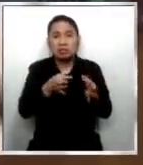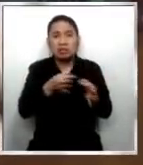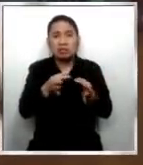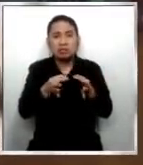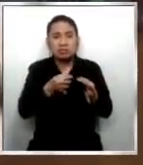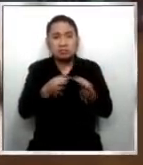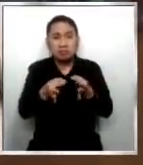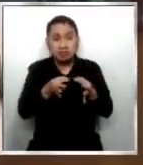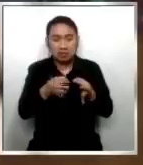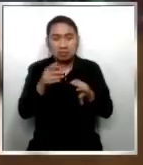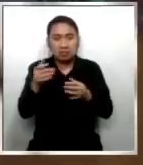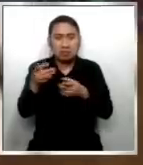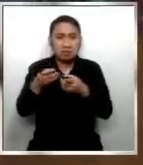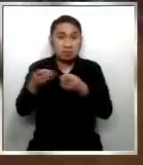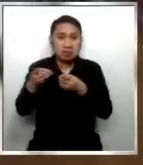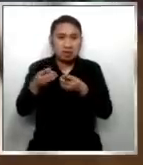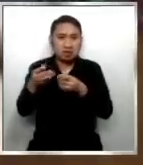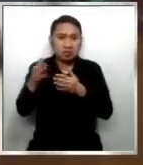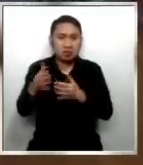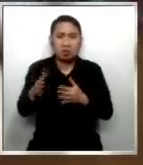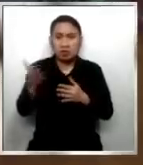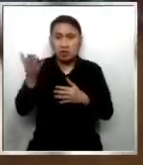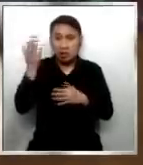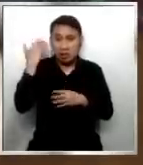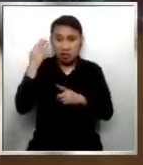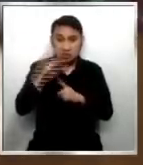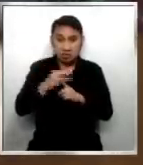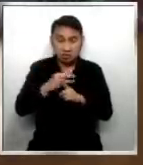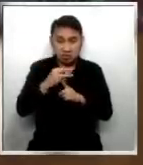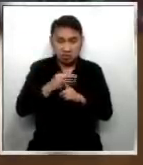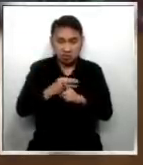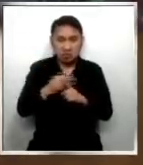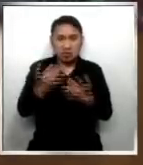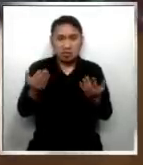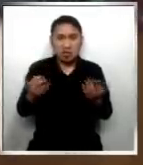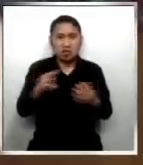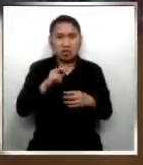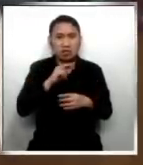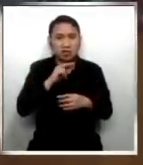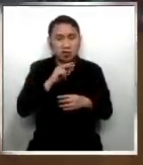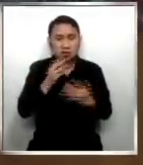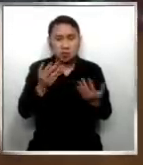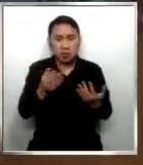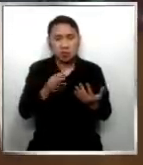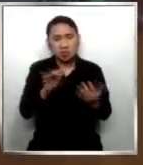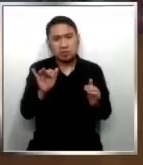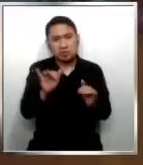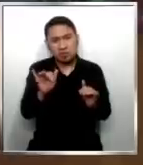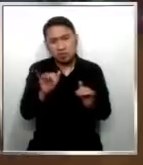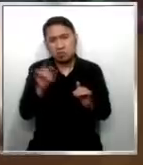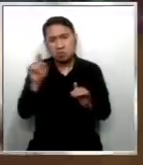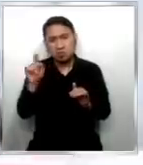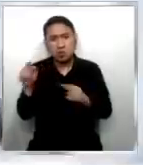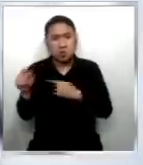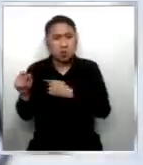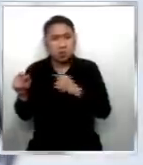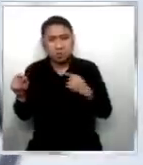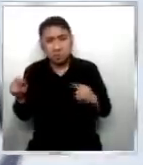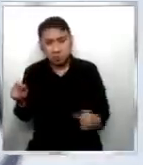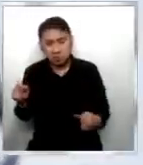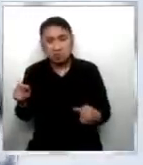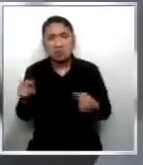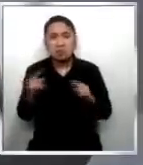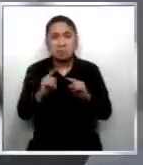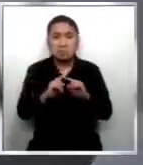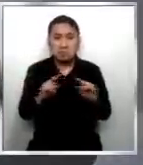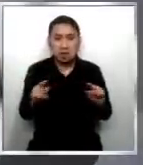Philippine Genome Center, noong Marso, ang virus na nasa Pilipinas ay kaparehong kapareho ng virus mula sa Wuhan, China. Nang suriin